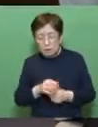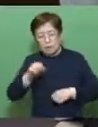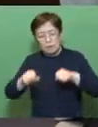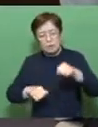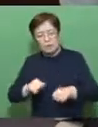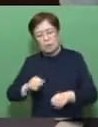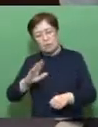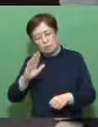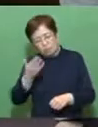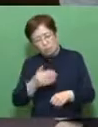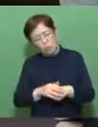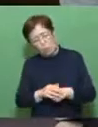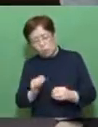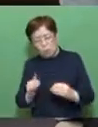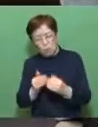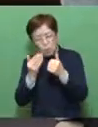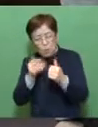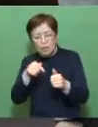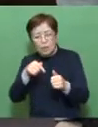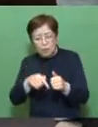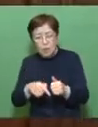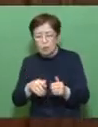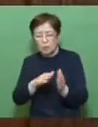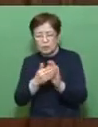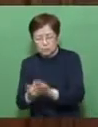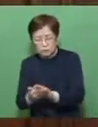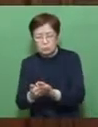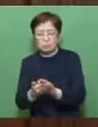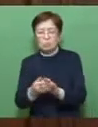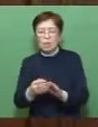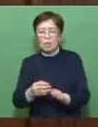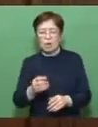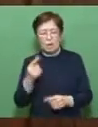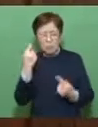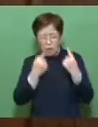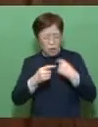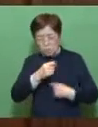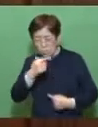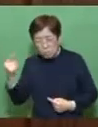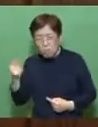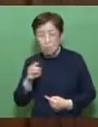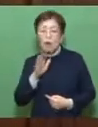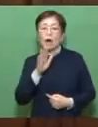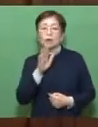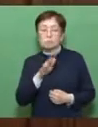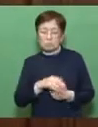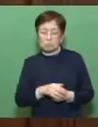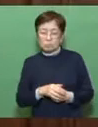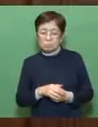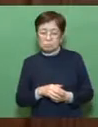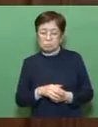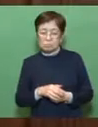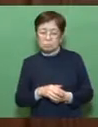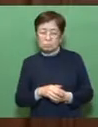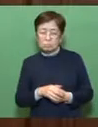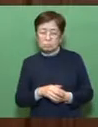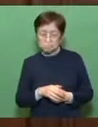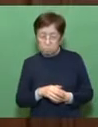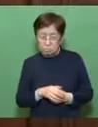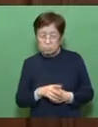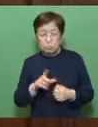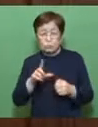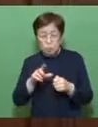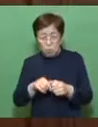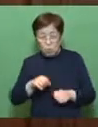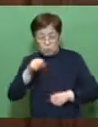うんあの例えば死亡に至るとかね大怪我をさせるとかっていうことまであるんですねでその時に